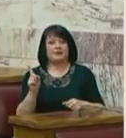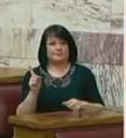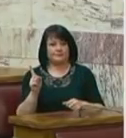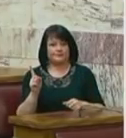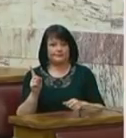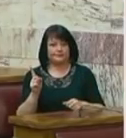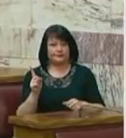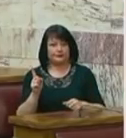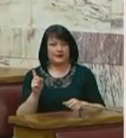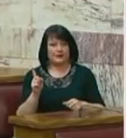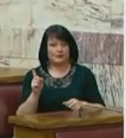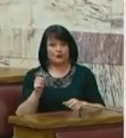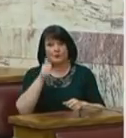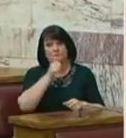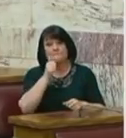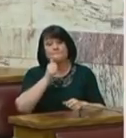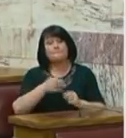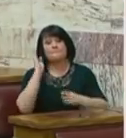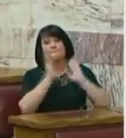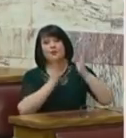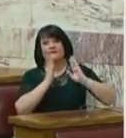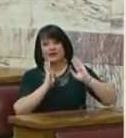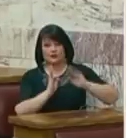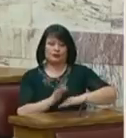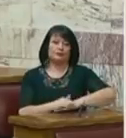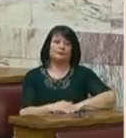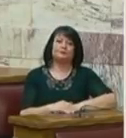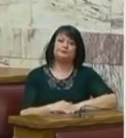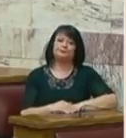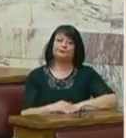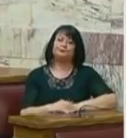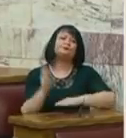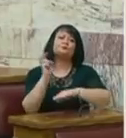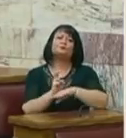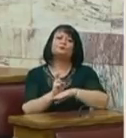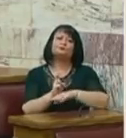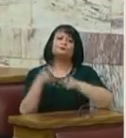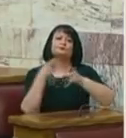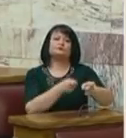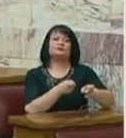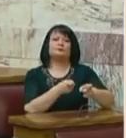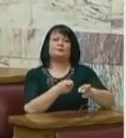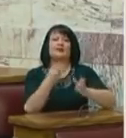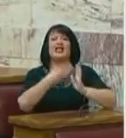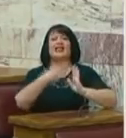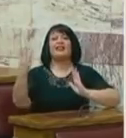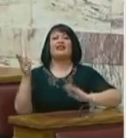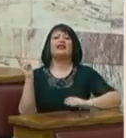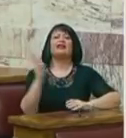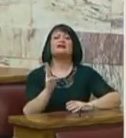δεινά. Τι απέμεινε? Απέμεινε ο εκβιασμός των θεσμών, ο διχαστικός